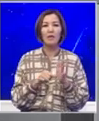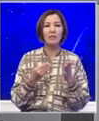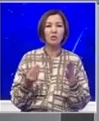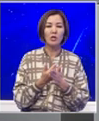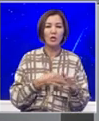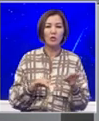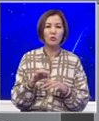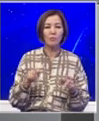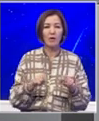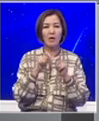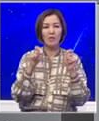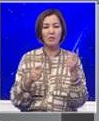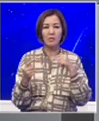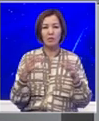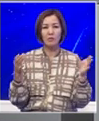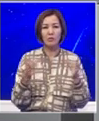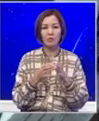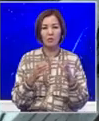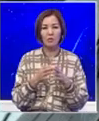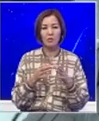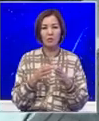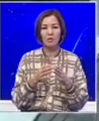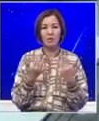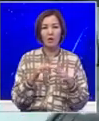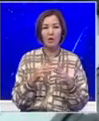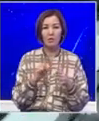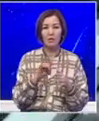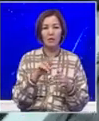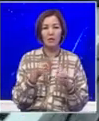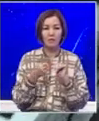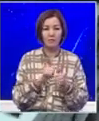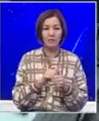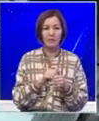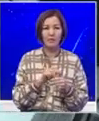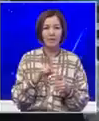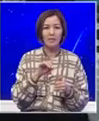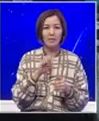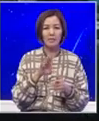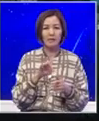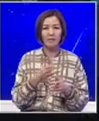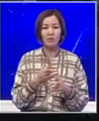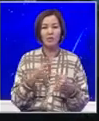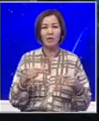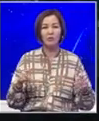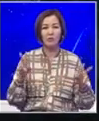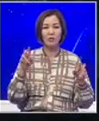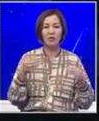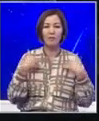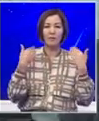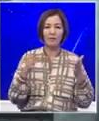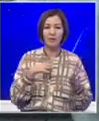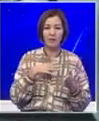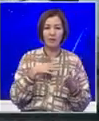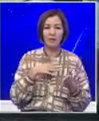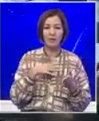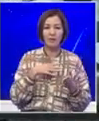тұсауы кесілді. Шығармашылық ұжым көрермен назарына ауылдағы айырбас, технавижн, бөлексін сынды бірқатар бағдарламалар ұсынып отыр. Атауларына